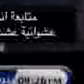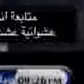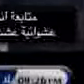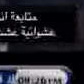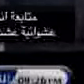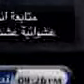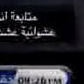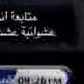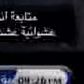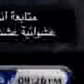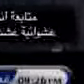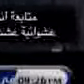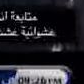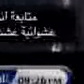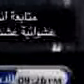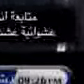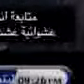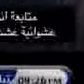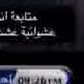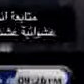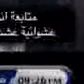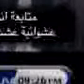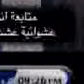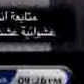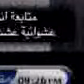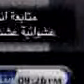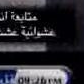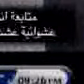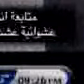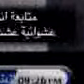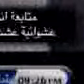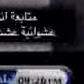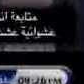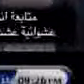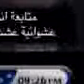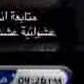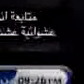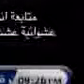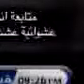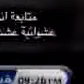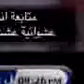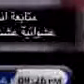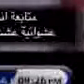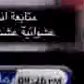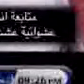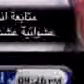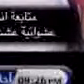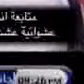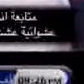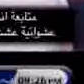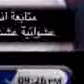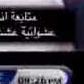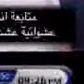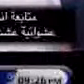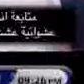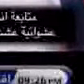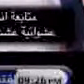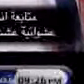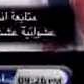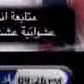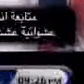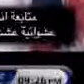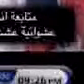والمنطقه هنخشها منطقه السكه الحديد بتقع في حي المهندسين، منطقه عشوائيه في حي المهندسين. هنا مفيش صرف صحي، ما فيش تعليم